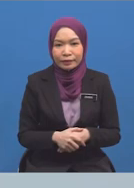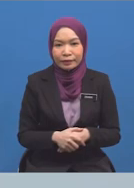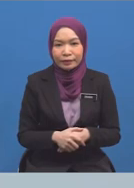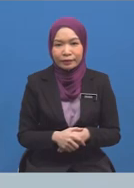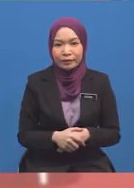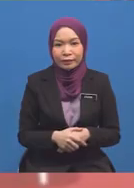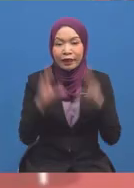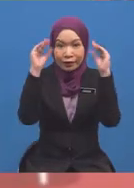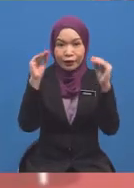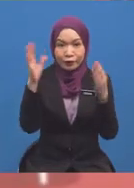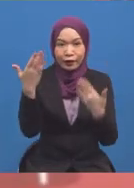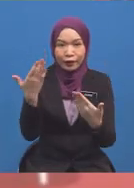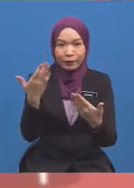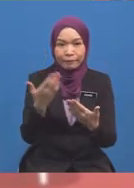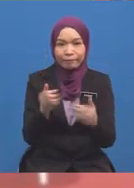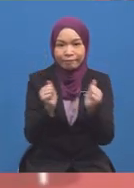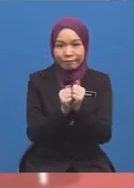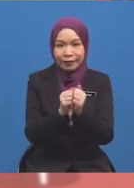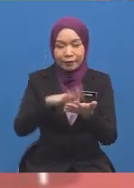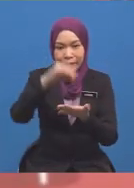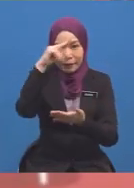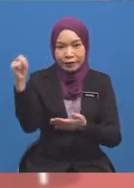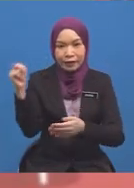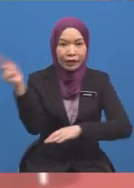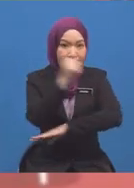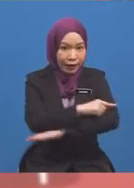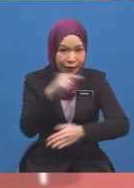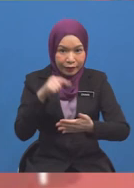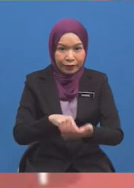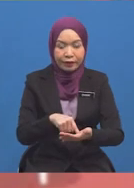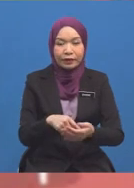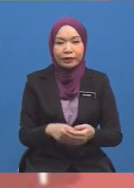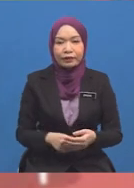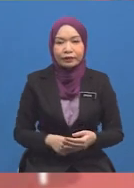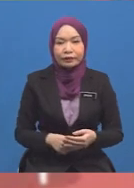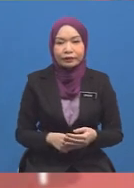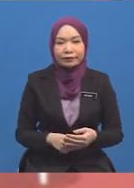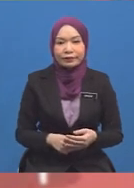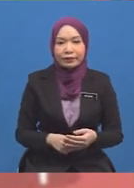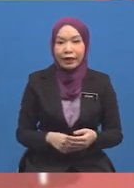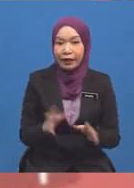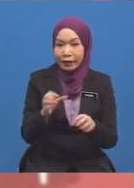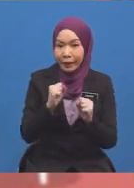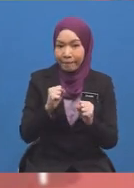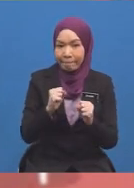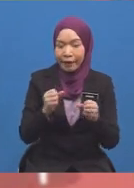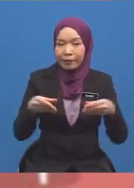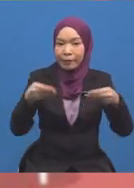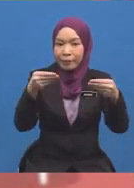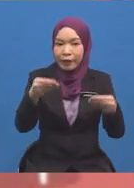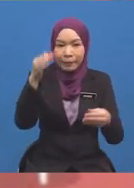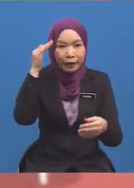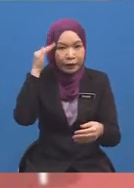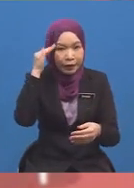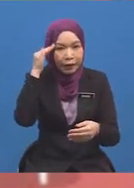Hai kunci kuharap teknik pembelajaran Fadil hari ini iye sedikit sebanyak dapat